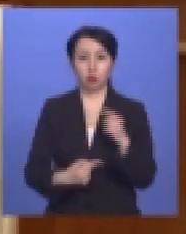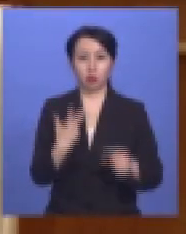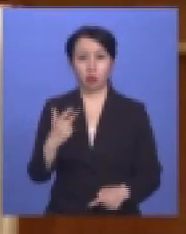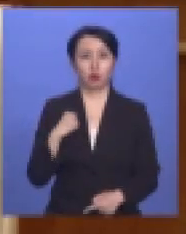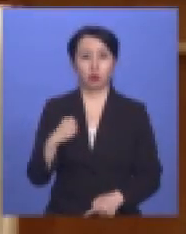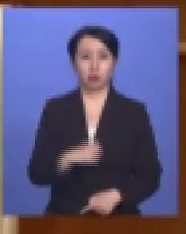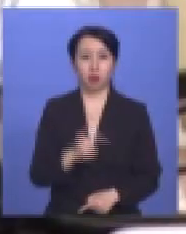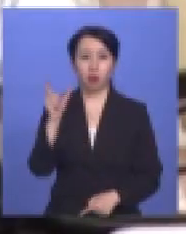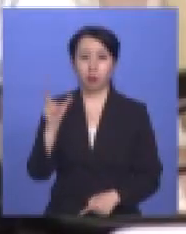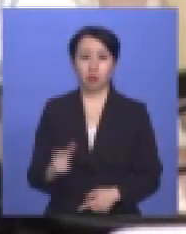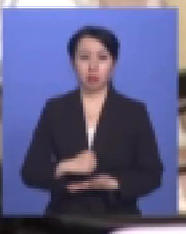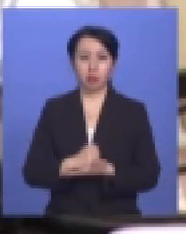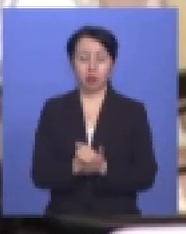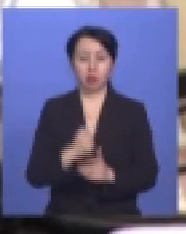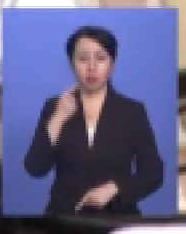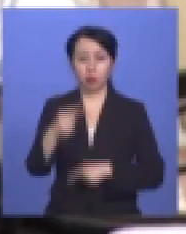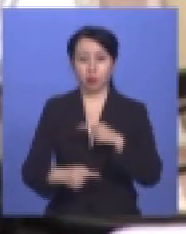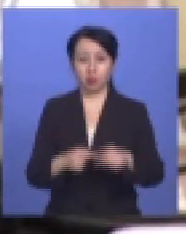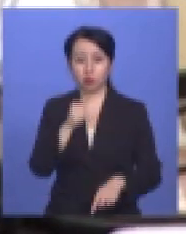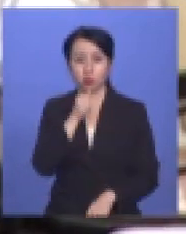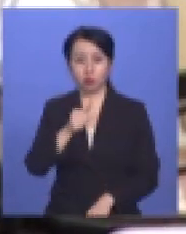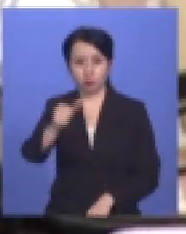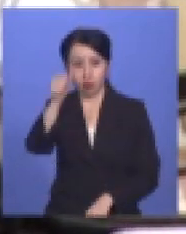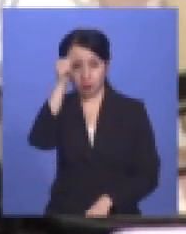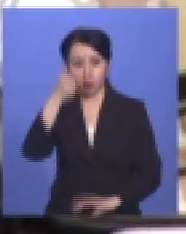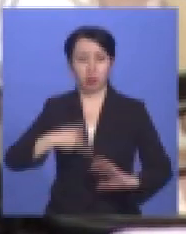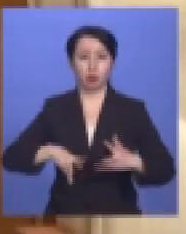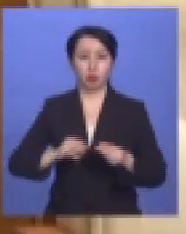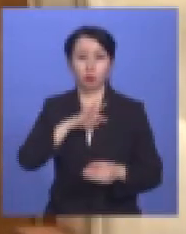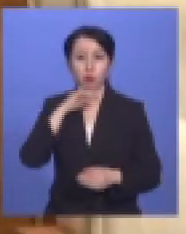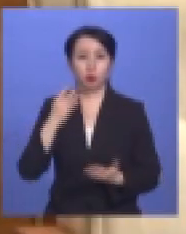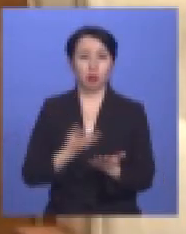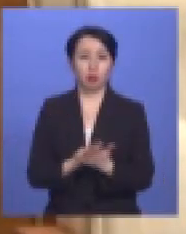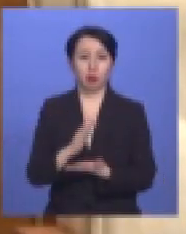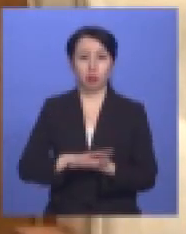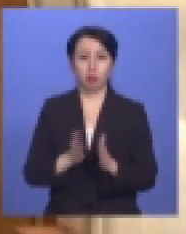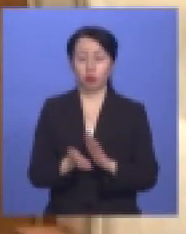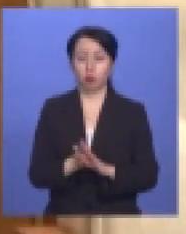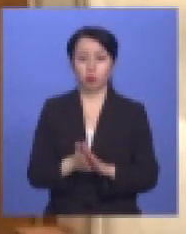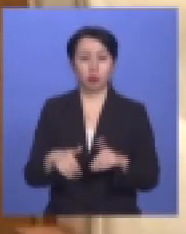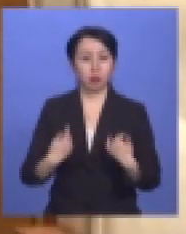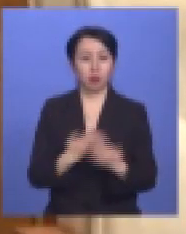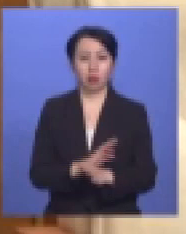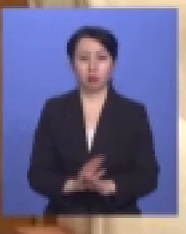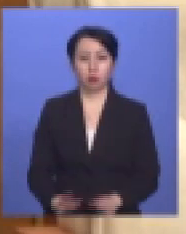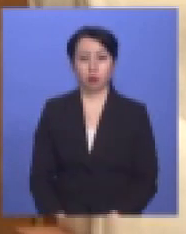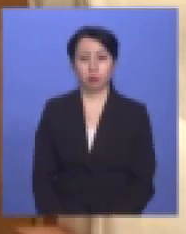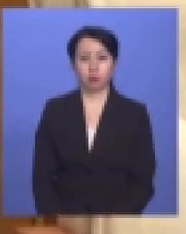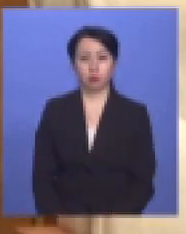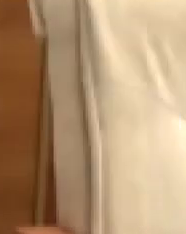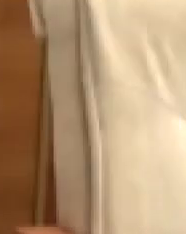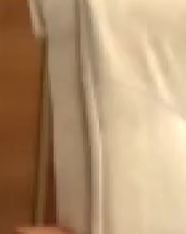течение следующих трех недель пациенты регистрируют на следующий месяц таким образом многие оплачены услуги не